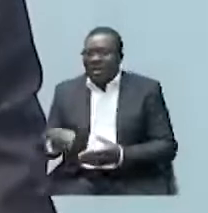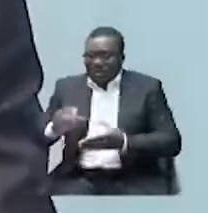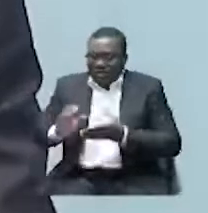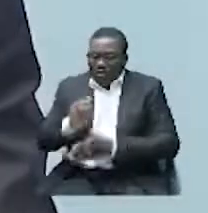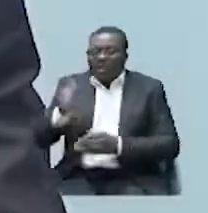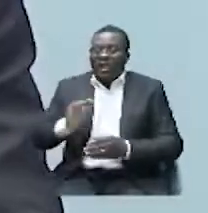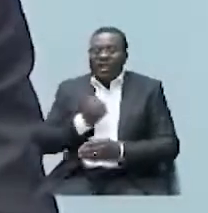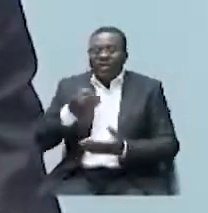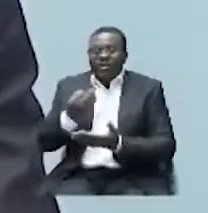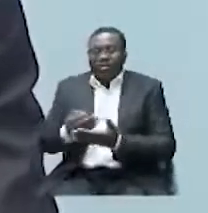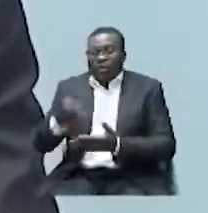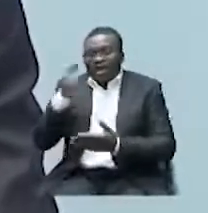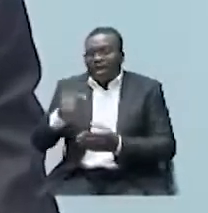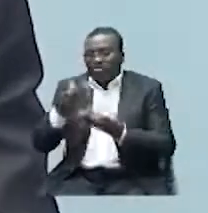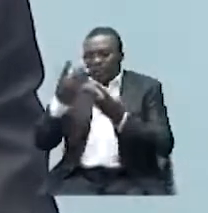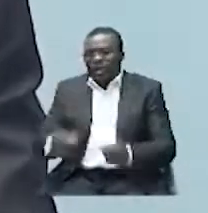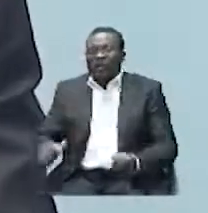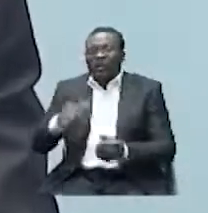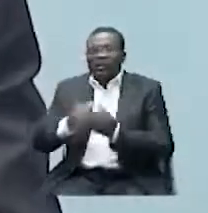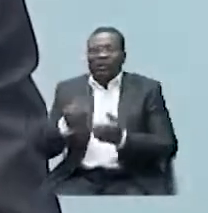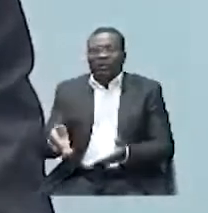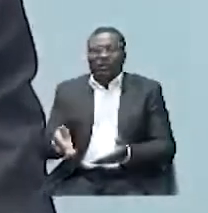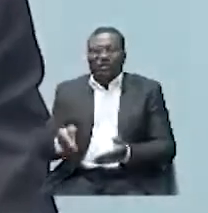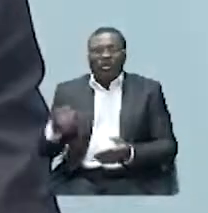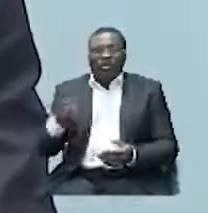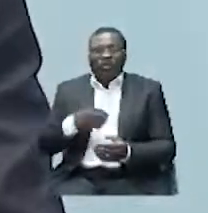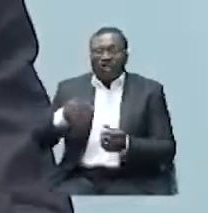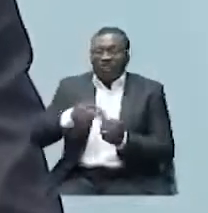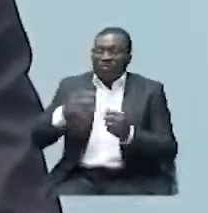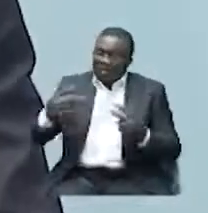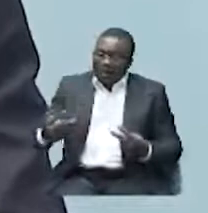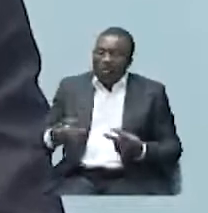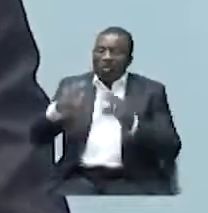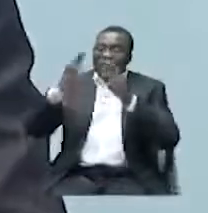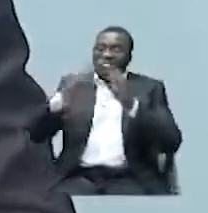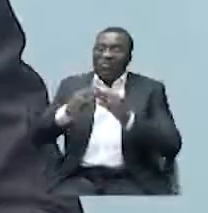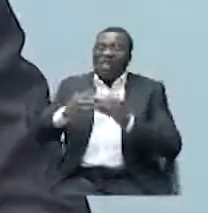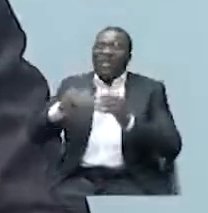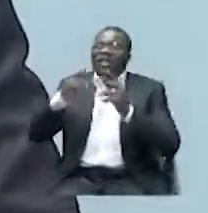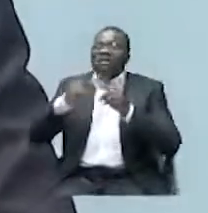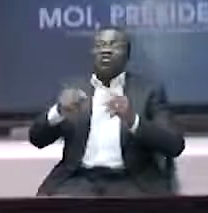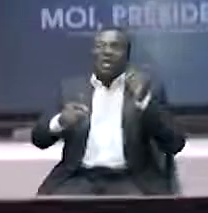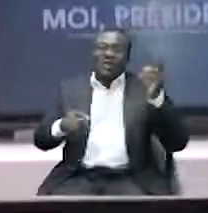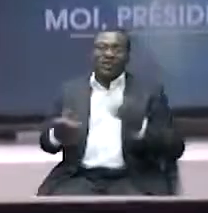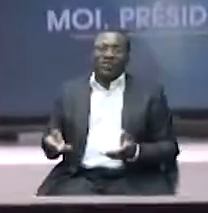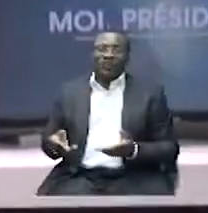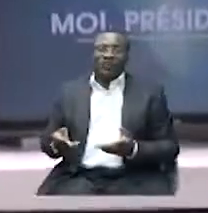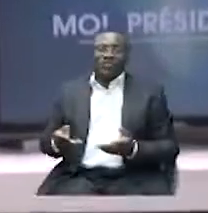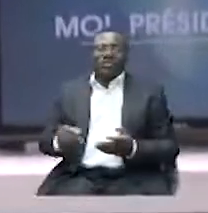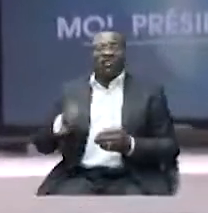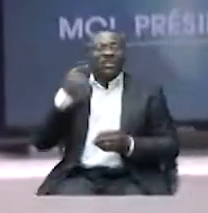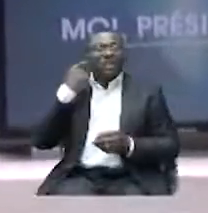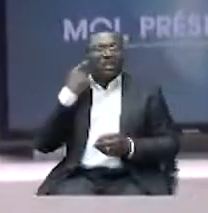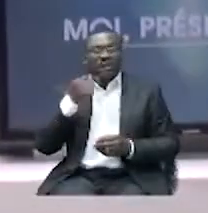nos ressources pour régler le problème de l'énergie. Nous en avons besoin aussi bien dans nos villes que dans nos campagnes. Et dans nos campagnes, on n'a pas besoin que de lampadaires. J'entends